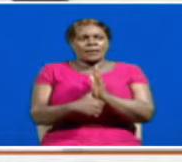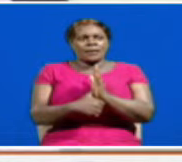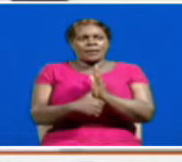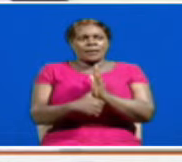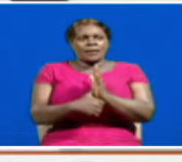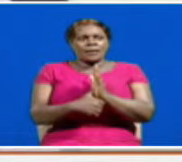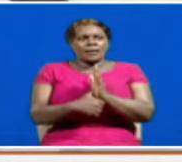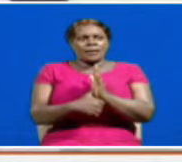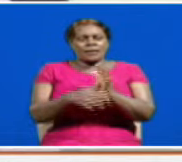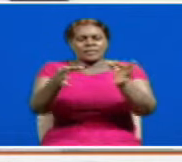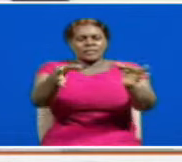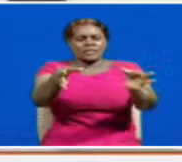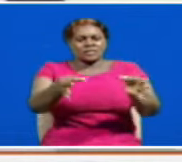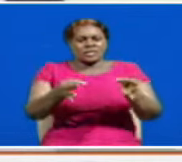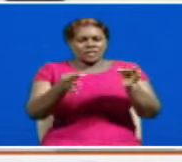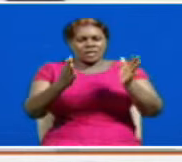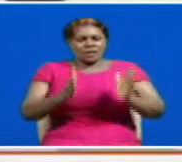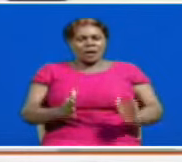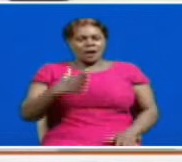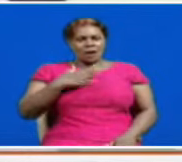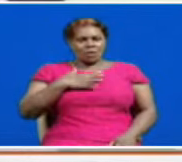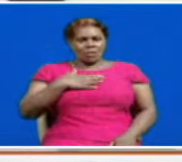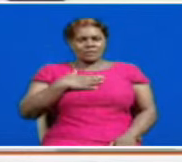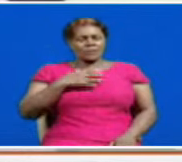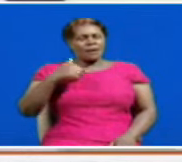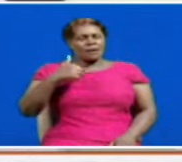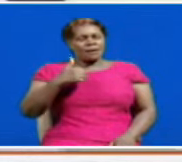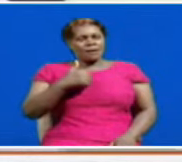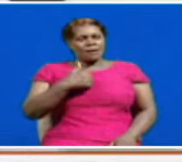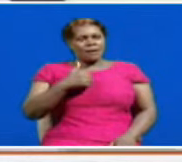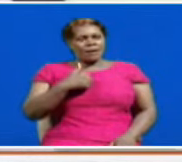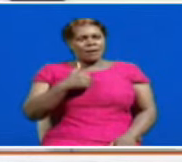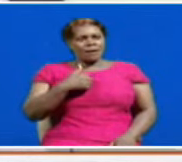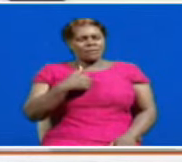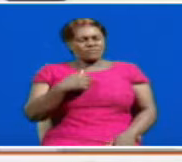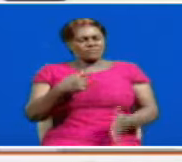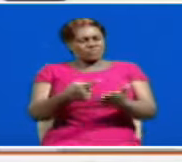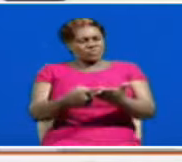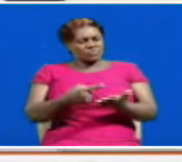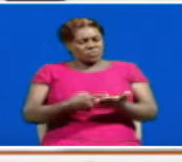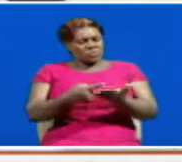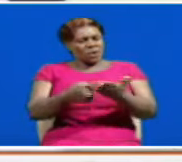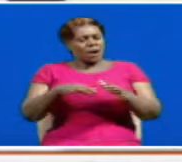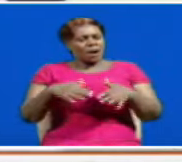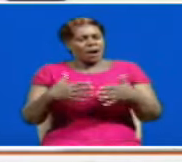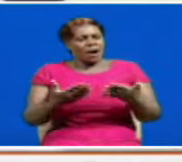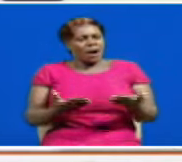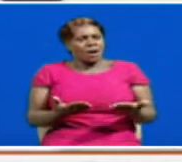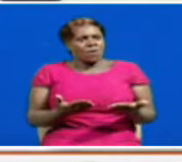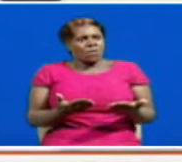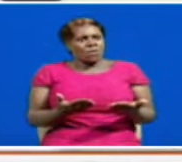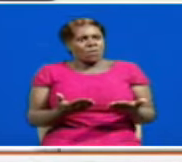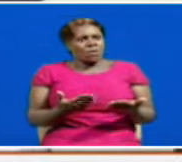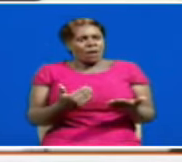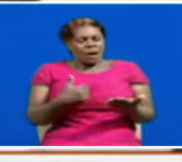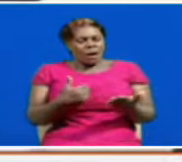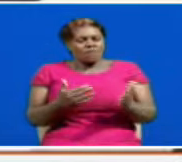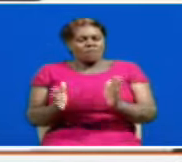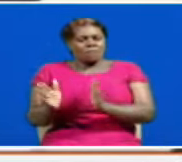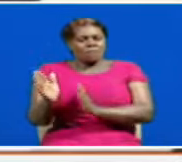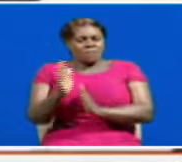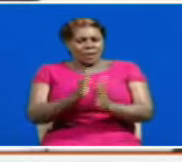treasurer wetu. Na tukawa na manjaliano kidogo jinsi vile tutaweza kukua na mikakati